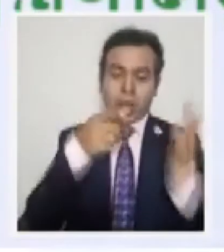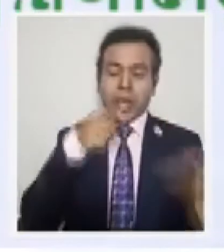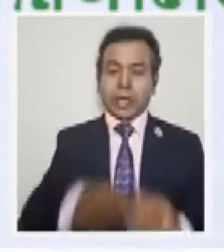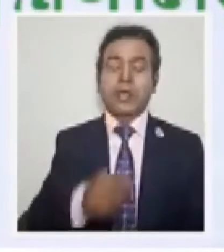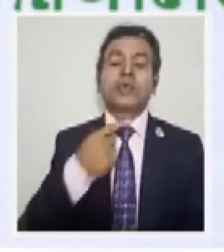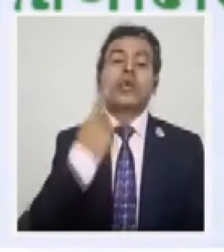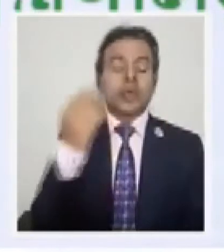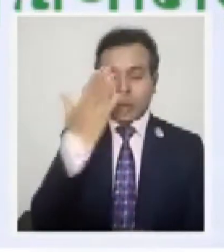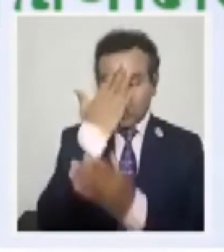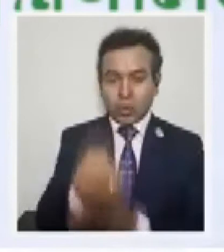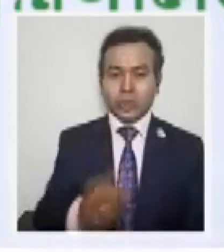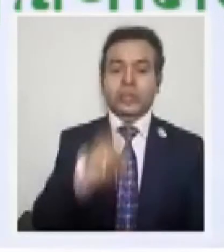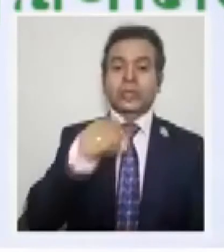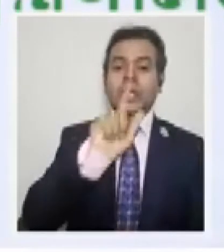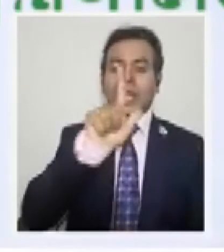৬,৮৪৪ জন।